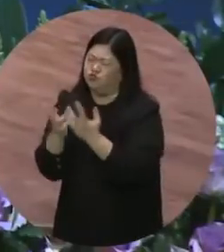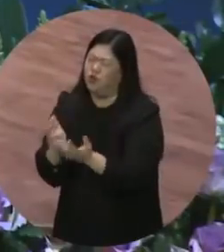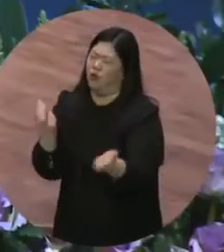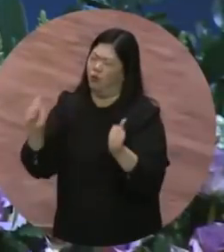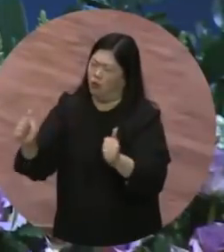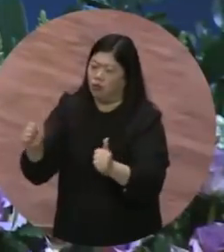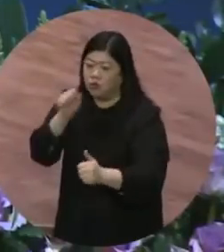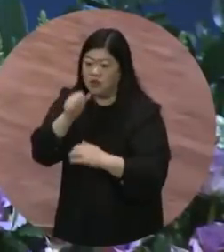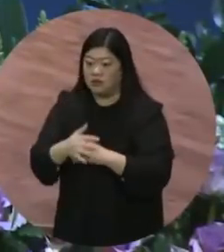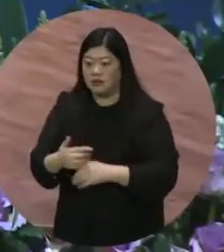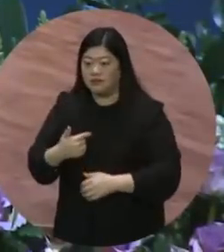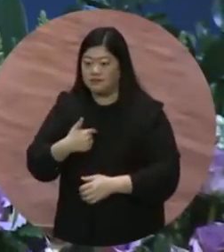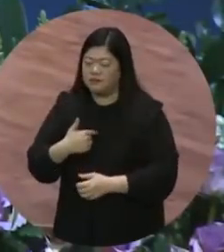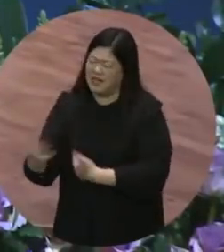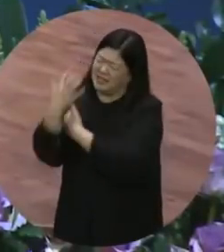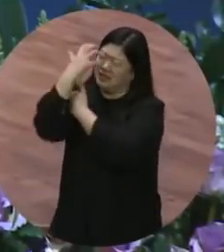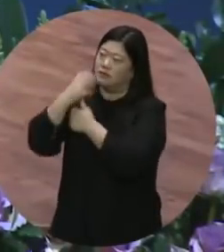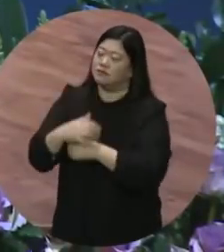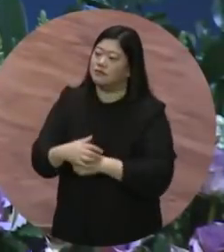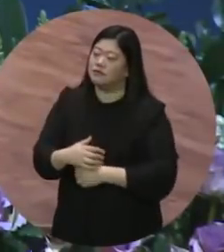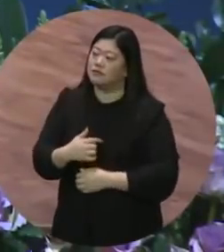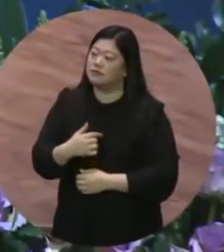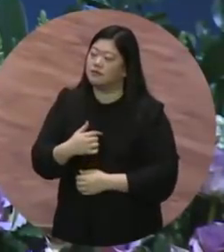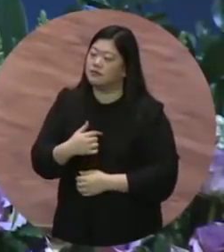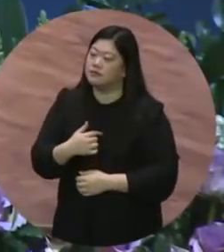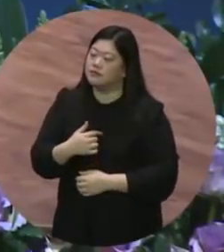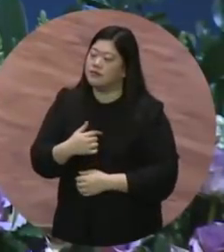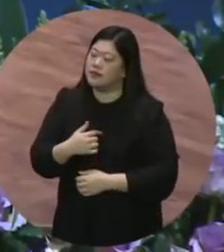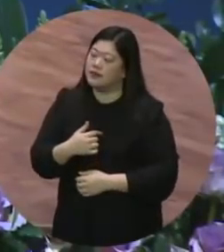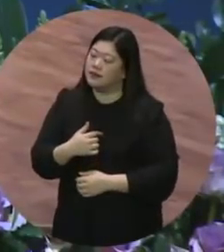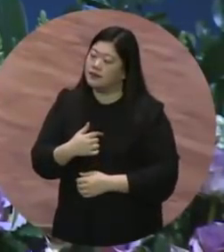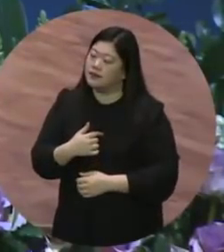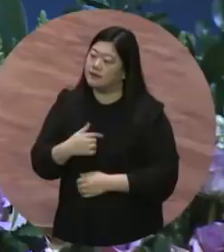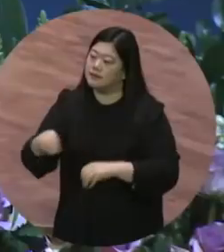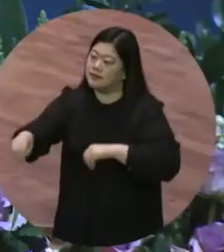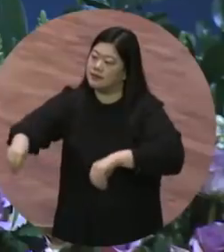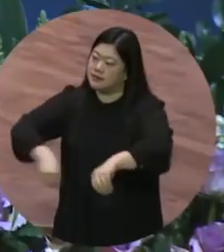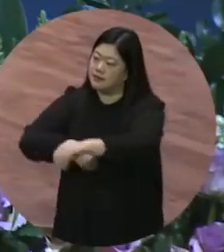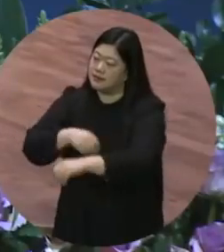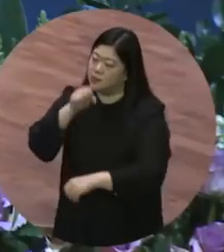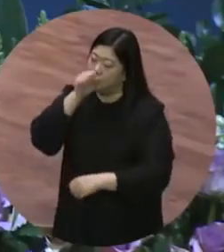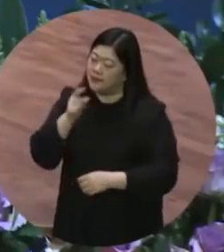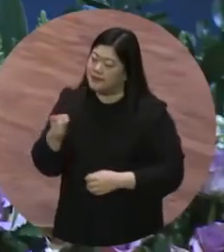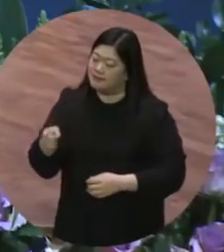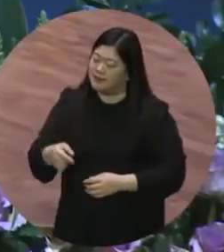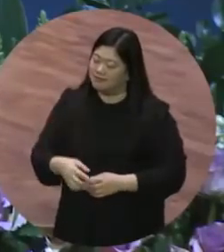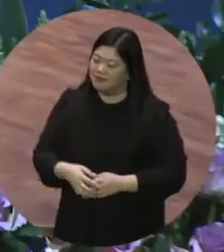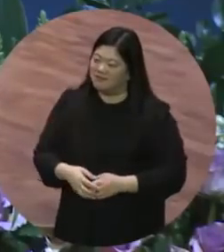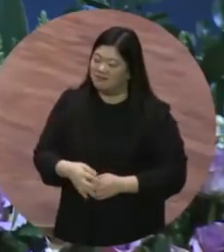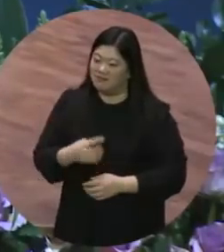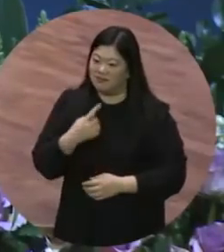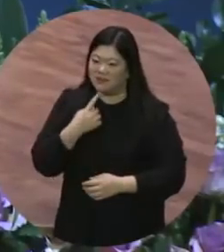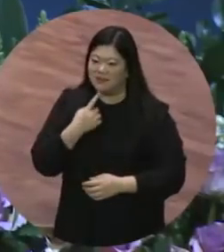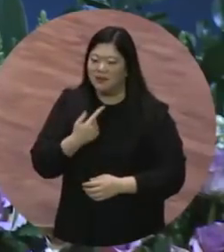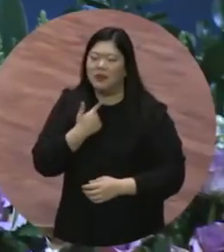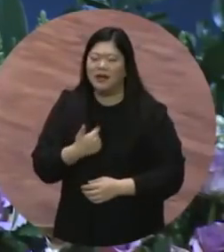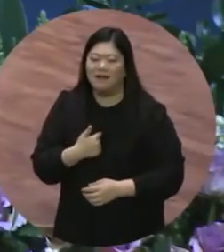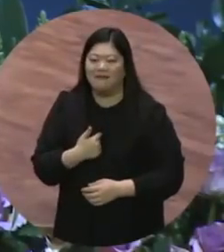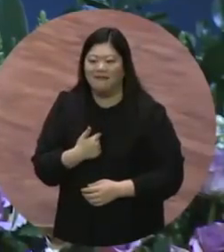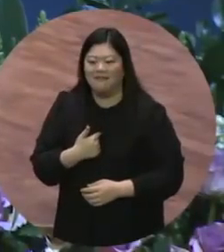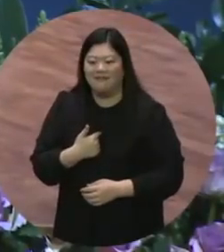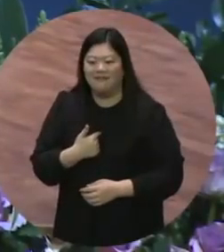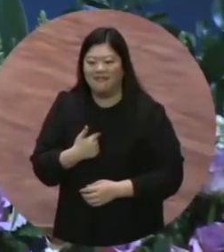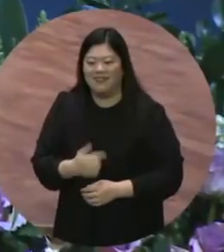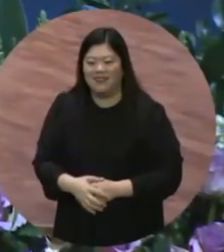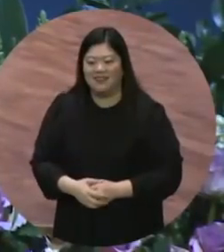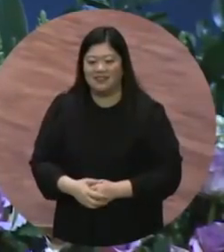나도 모르는 사이에 이런 모습이 있는 거예요. 왜 메시지를 짧게 해야 됩니까? 왜 성경 꼭 3장만 읽어야 됩니까?